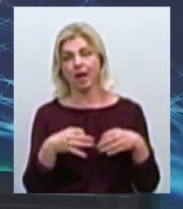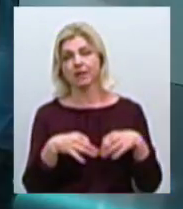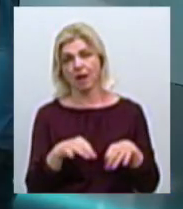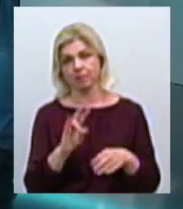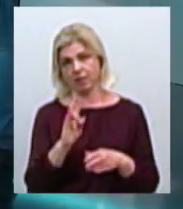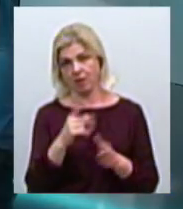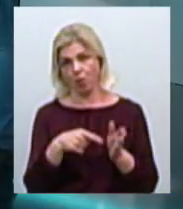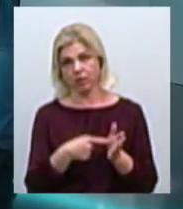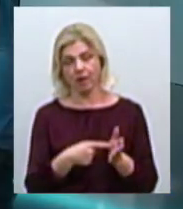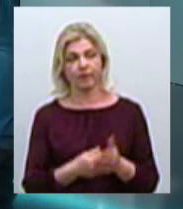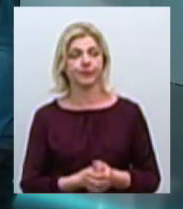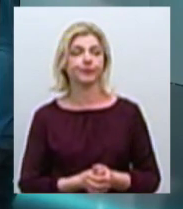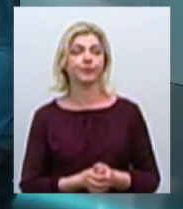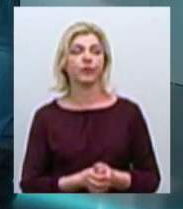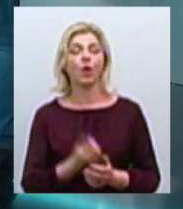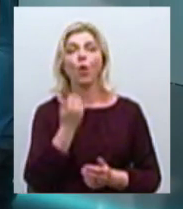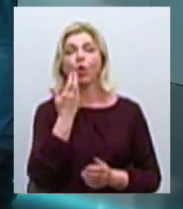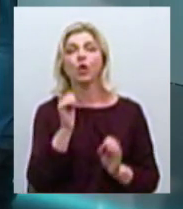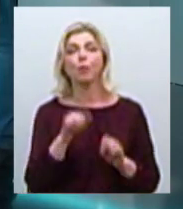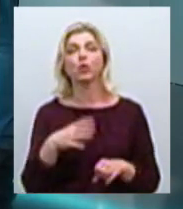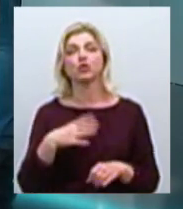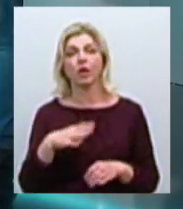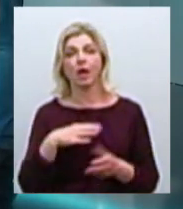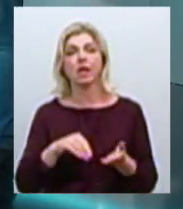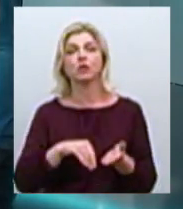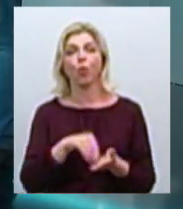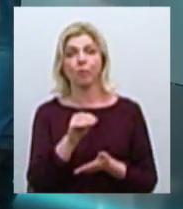Николаеве. А и мы его уже сделали. А когда можно учитывать на закупивлю